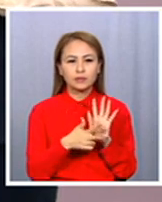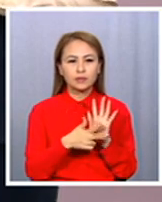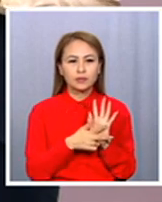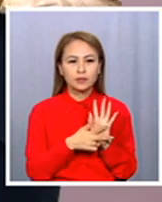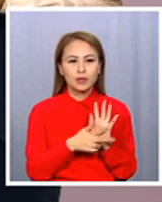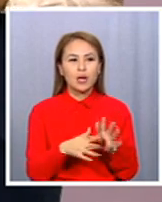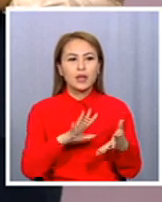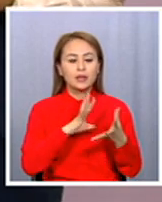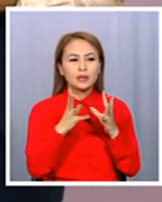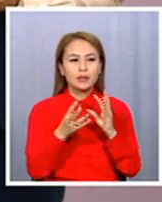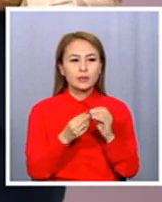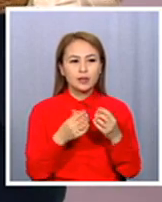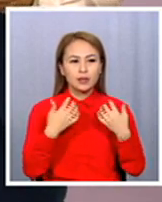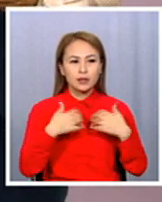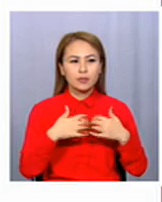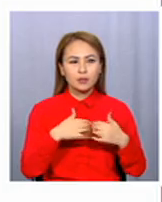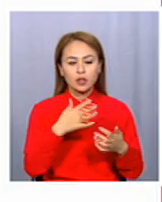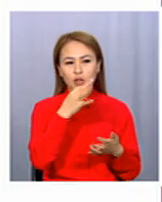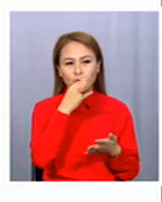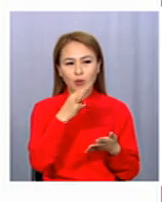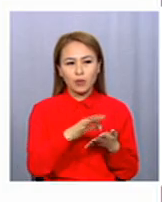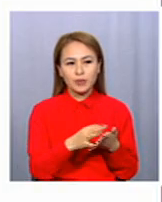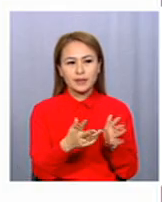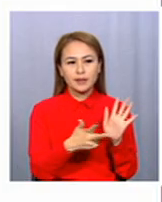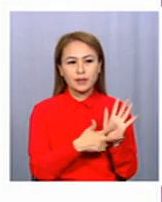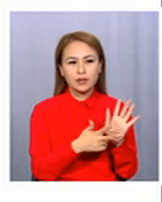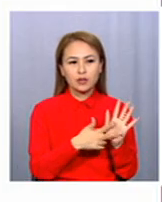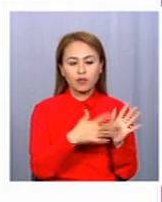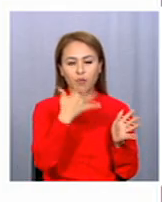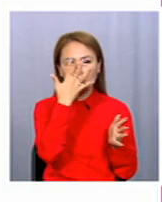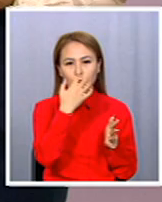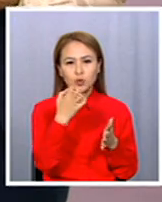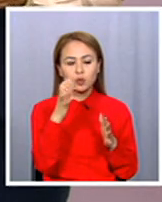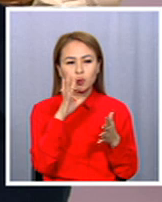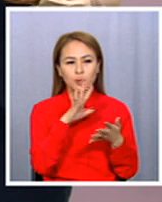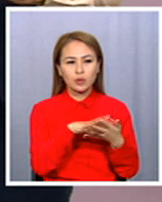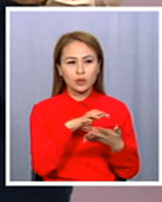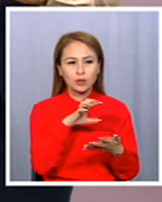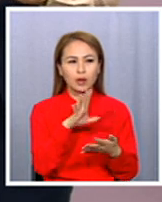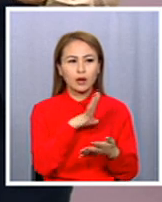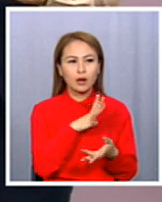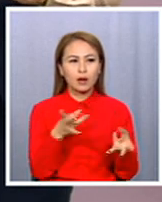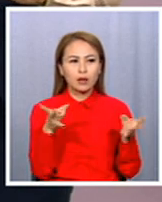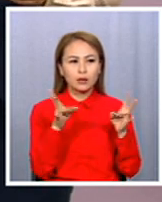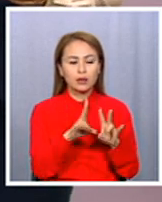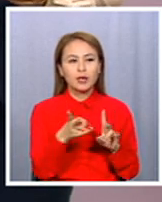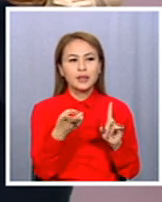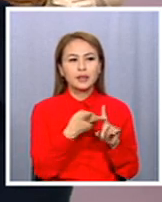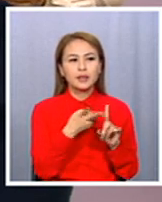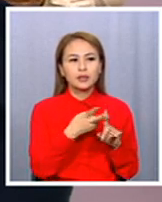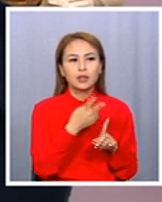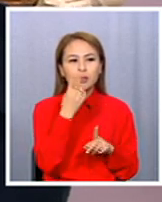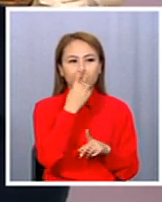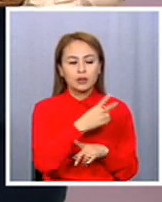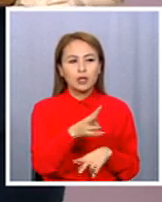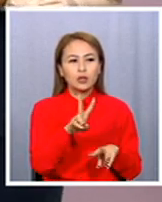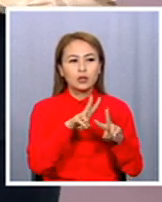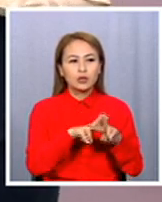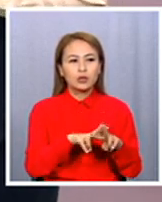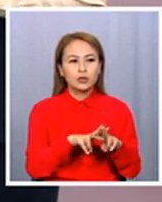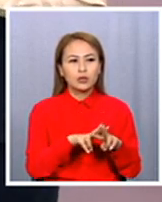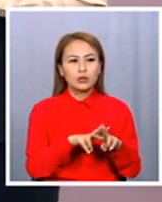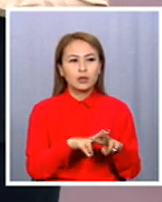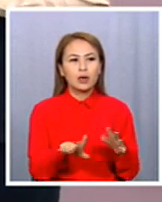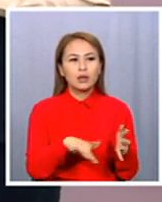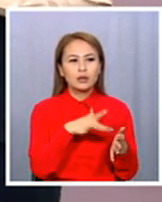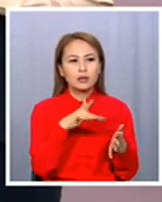Демек, есептің жауабы 8 фотосурет қалды. Келесі ән нұсқасына назарымызды аударайық.